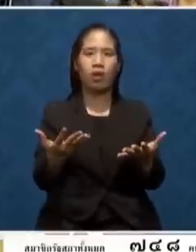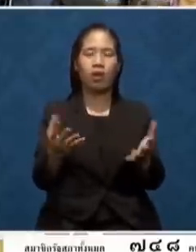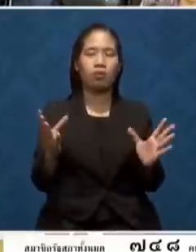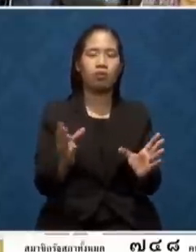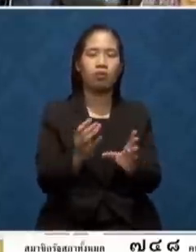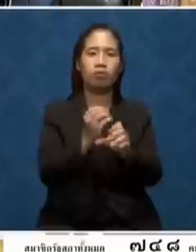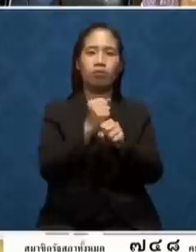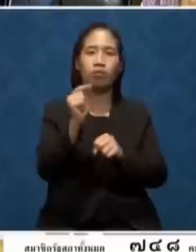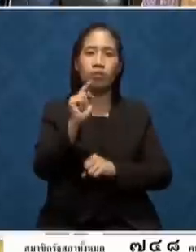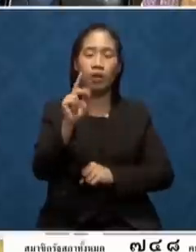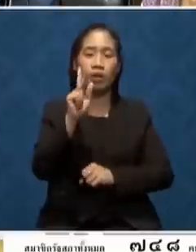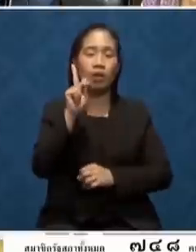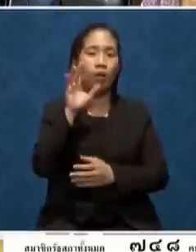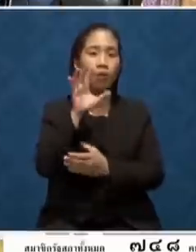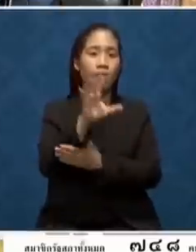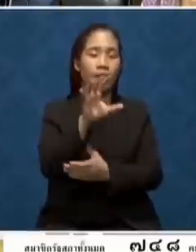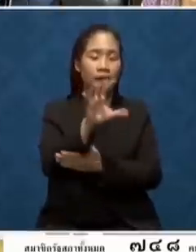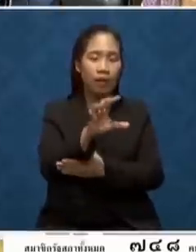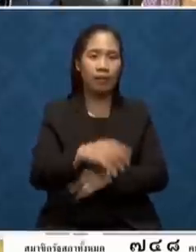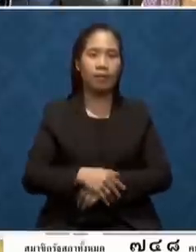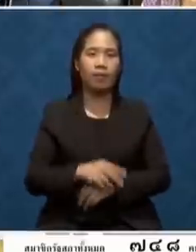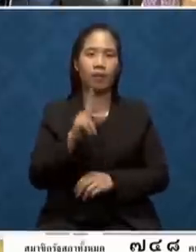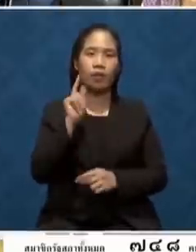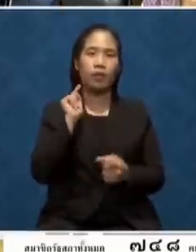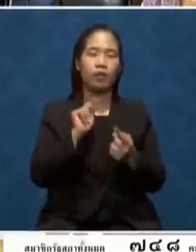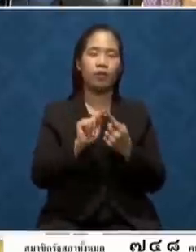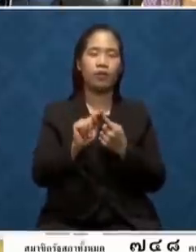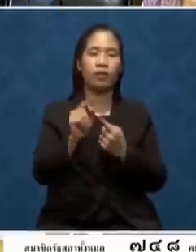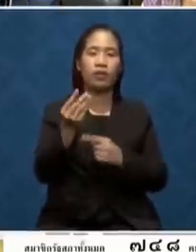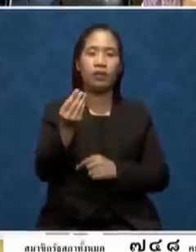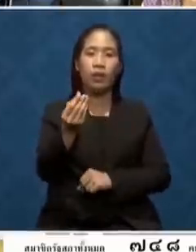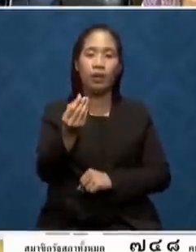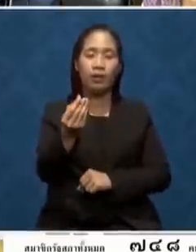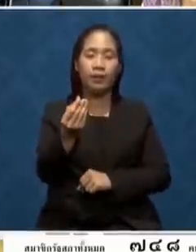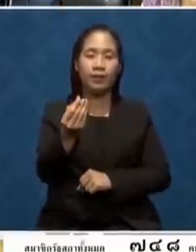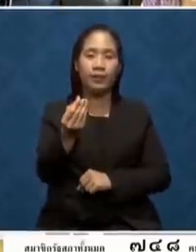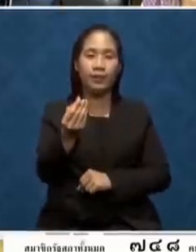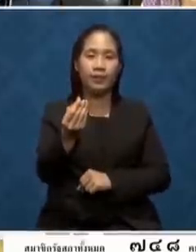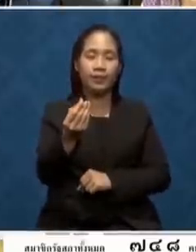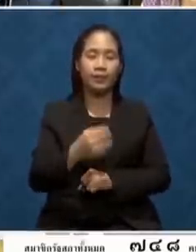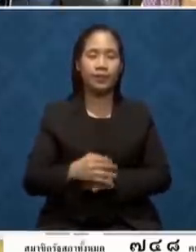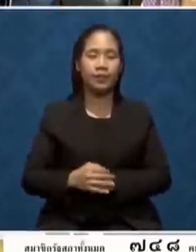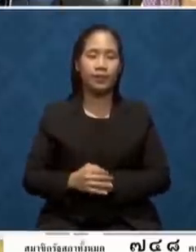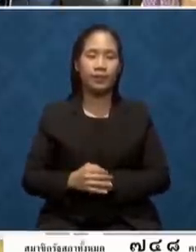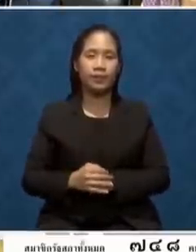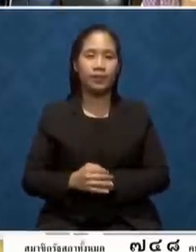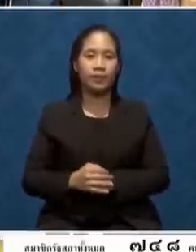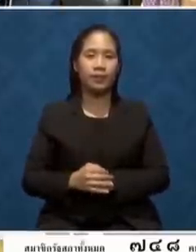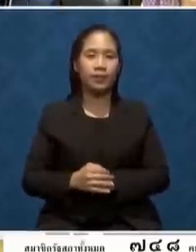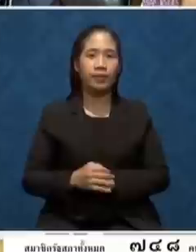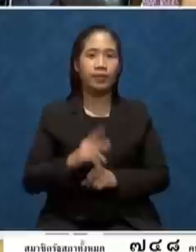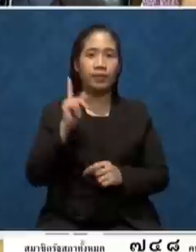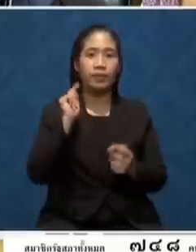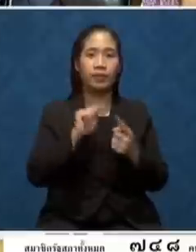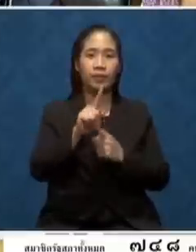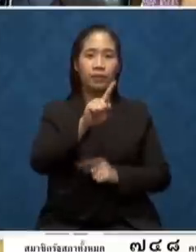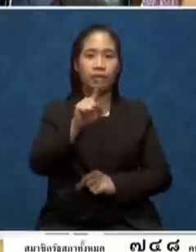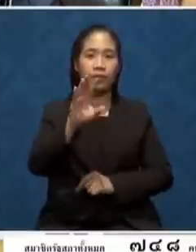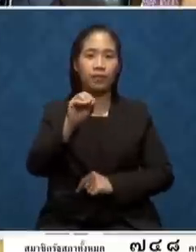ความข้อบังคับข้อที่ตามตามข้อที่ 151